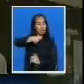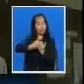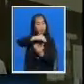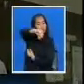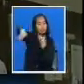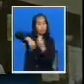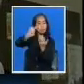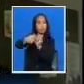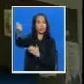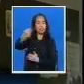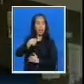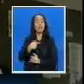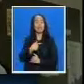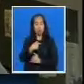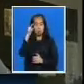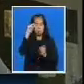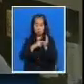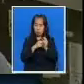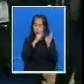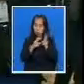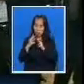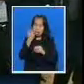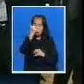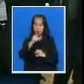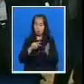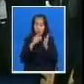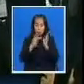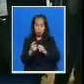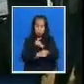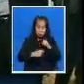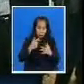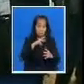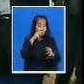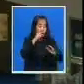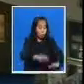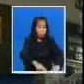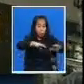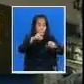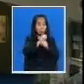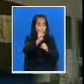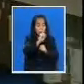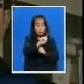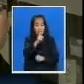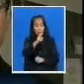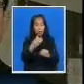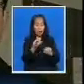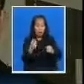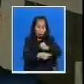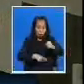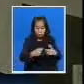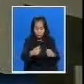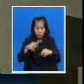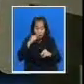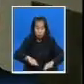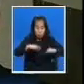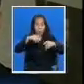ราก็อยากจะขยายระบบนี้นะฮะแล้วก็ถ้าเราทำได้ถึงเรื่องของน้ำท่วมได้ก็ยิ่งดีนะน้ำท่วมนี่มีปัญหานิดหน่อยเพราะว่าบริษัทประกันยังเข้ามา